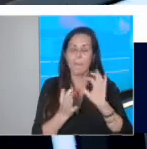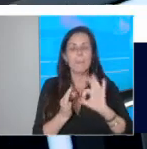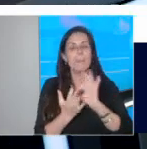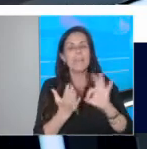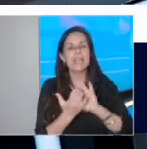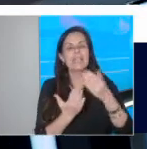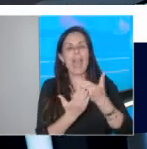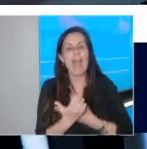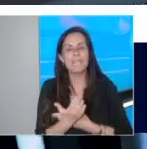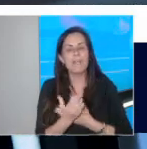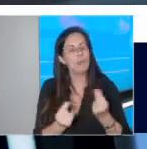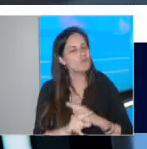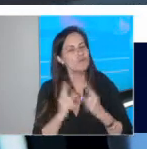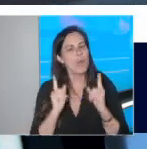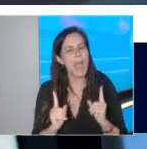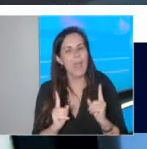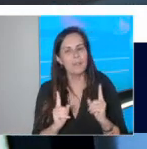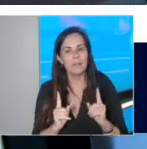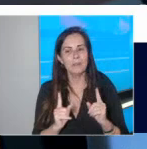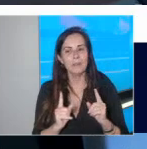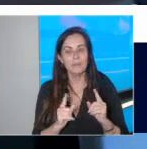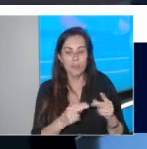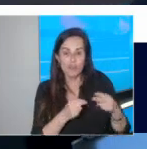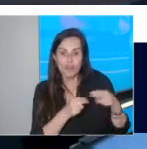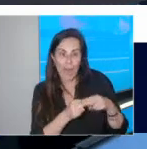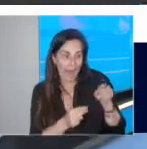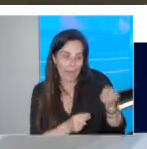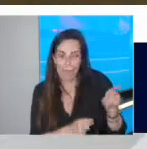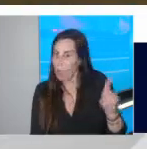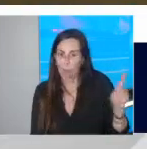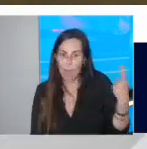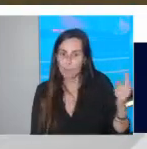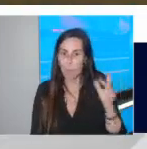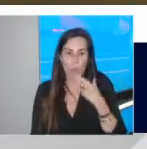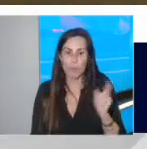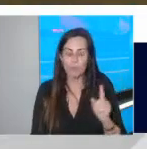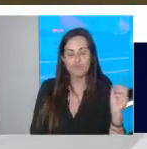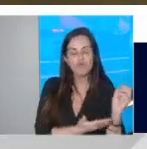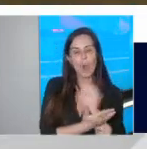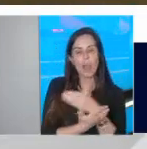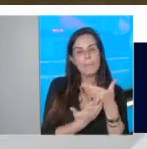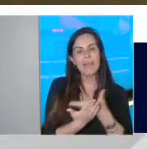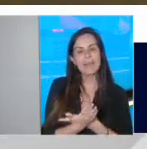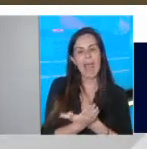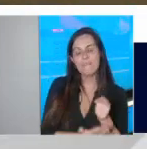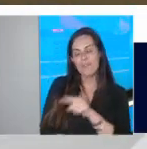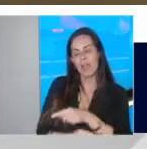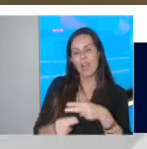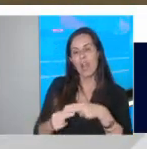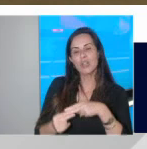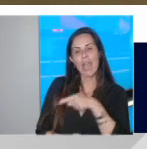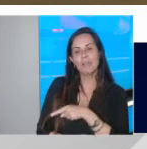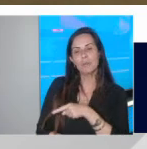מכתבים בעלי אופי אחר, שבהם שכנים לא יהודים כותבים